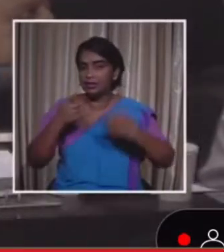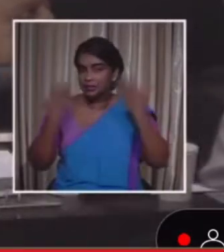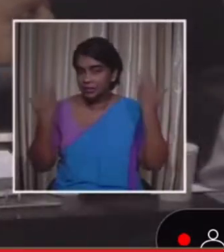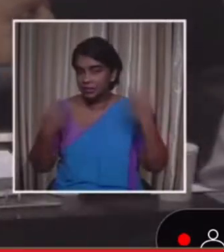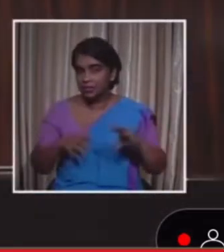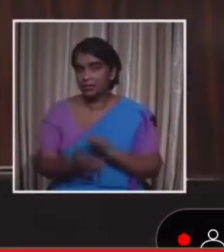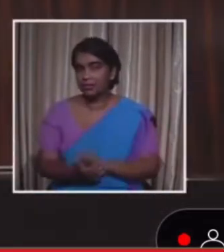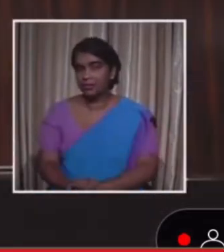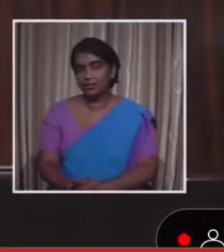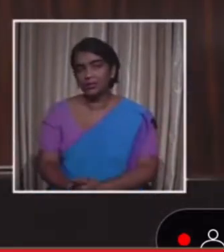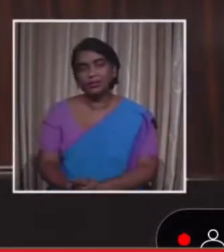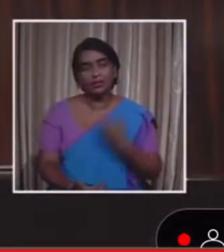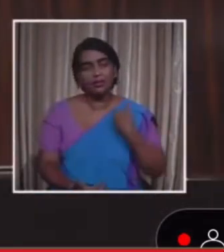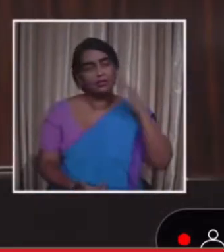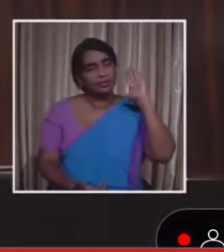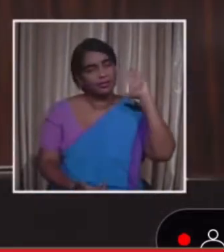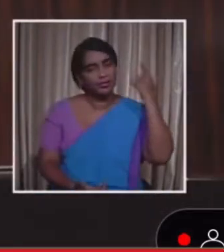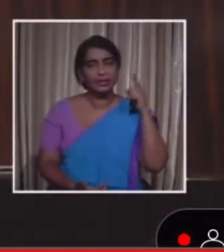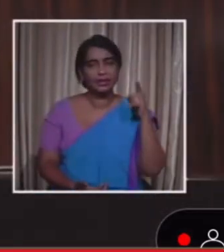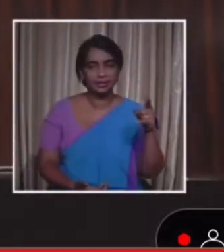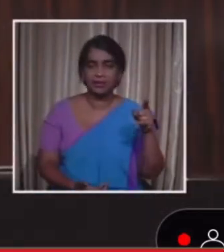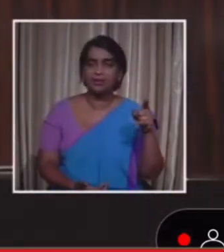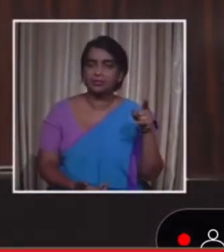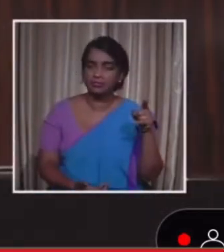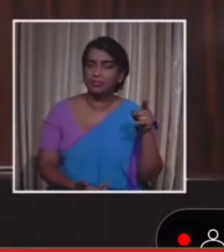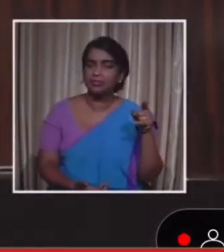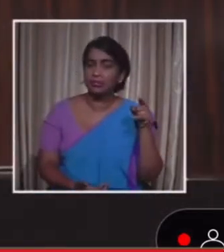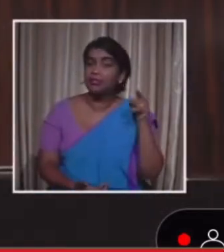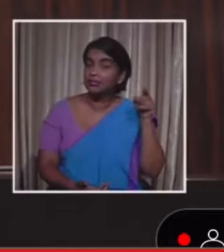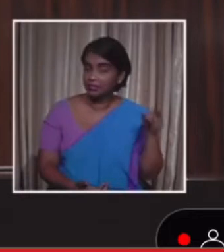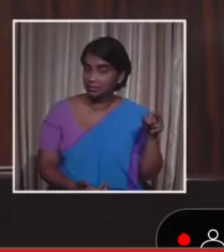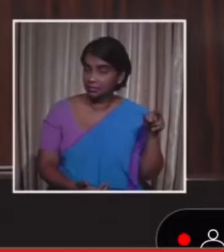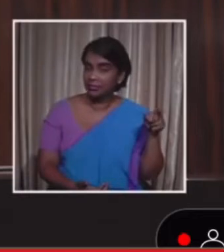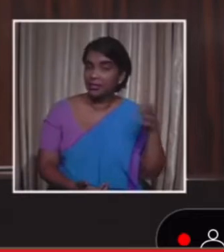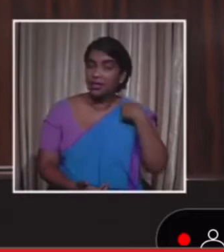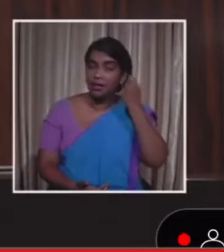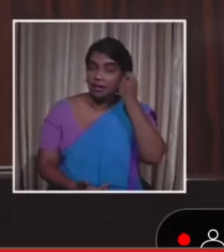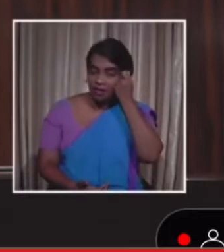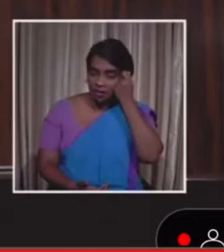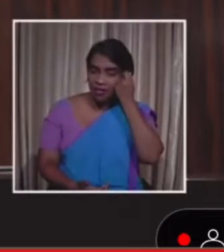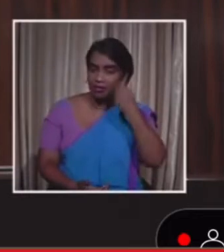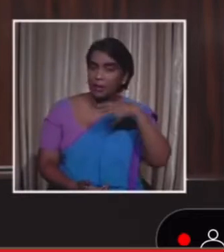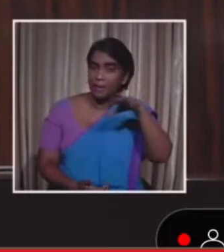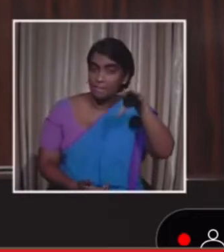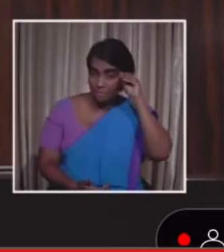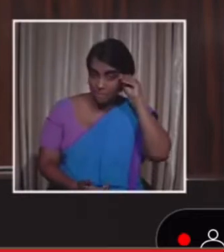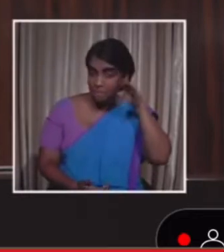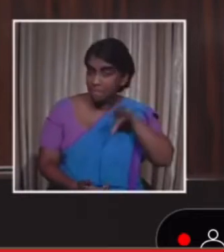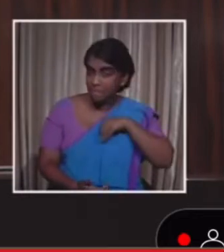වාද විවාද කරමු විශේෂයෙන්ම ඒ එතුමාගේ අදහස් අපිට පිළිගන්න පුළුවන් නම්